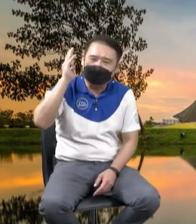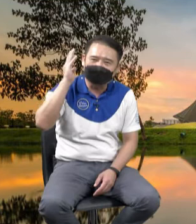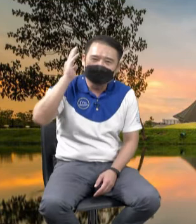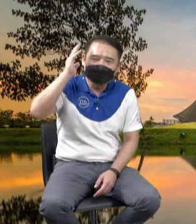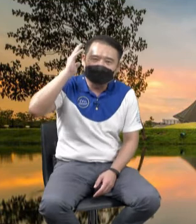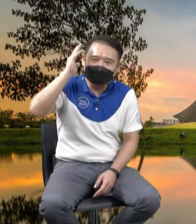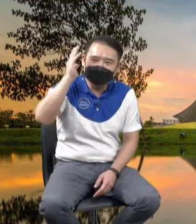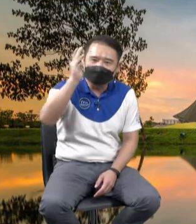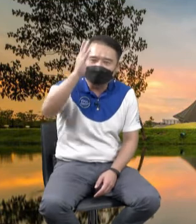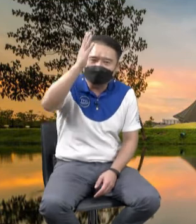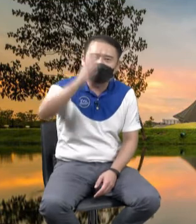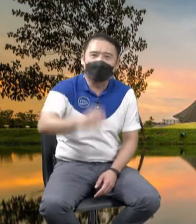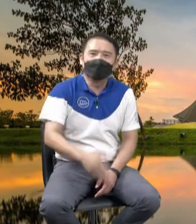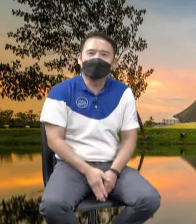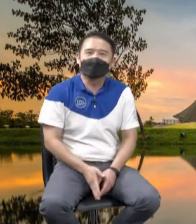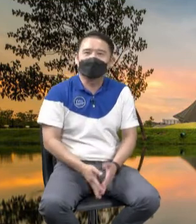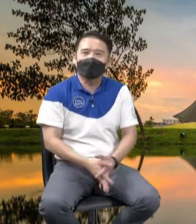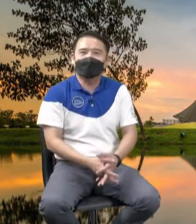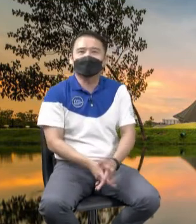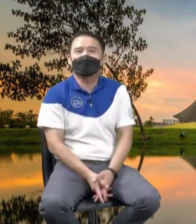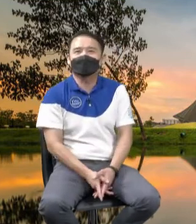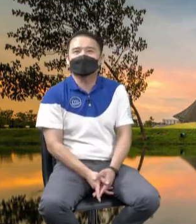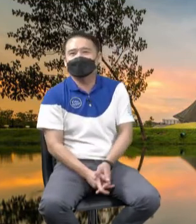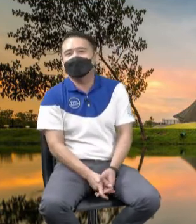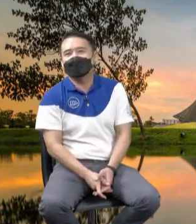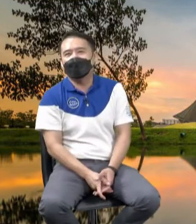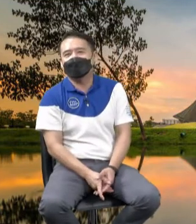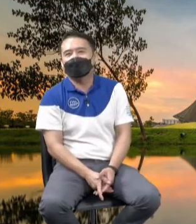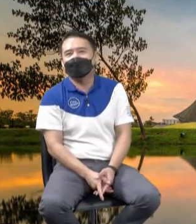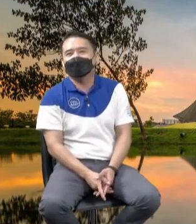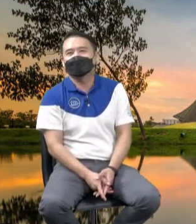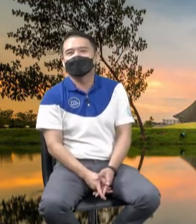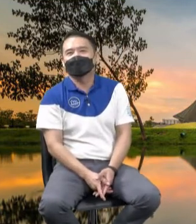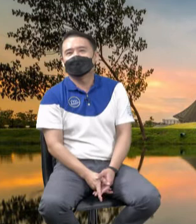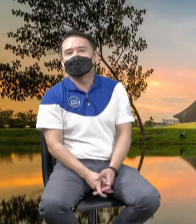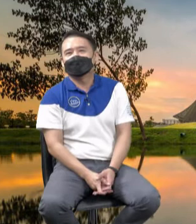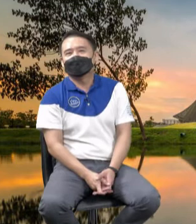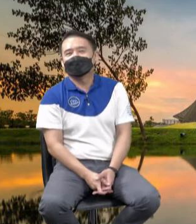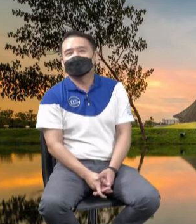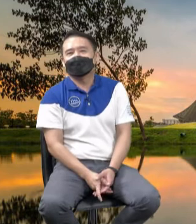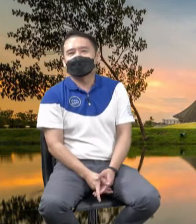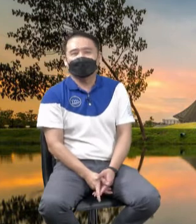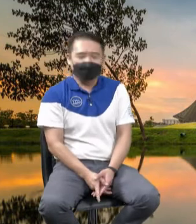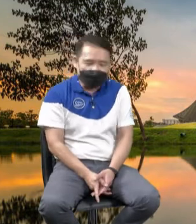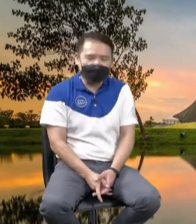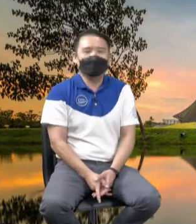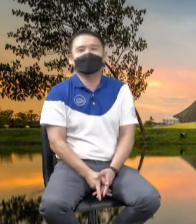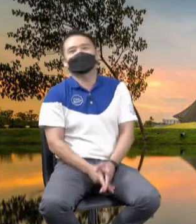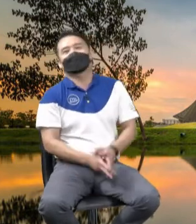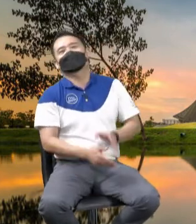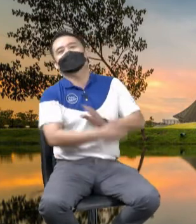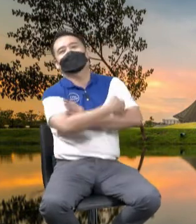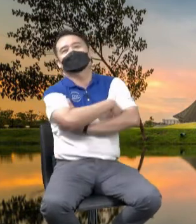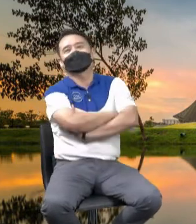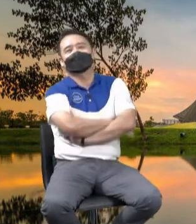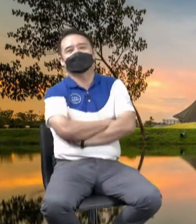จัดการน้ำเขาเรียกหัวมือต้นๆของประเทศไทยอาจารย์อธิบายผมฟังหน่อย ได้เลยดีไหมจะได้ดูข้อมูลไปด้วยนะ ได้ครับได้ครับ